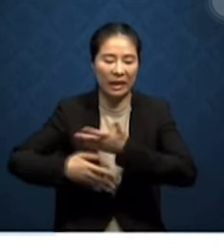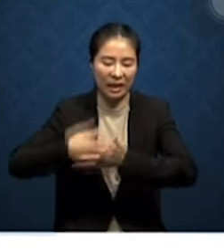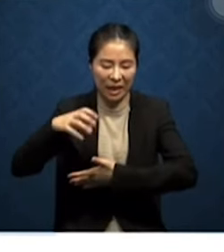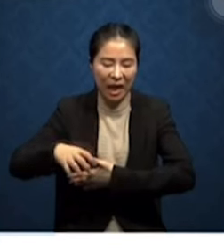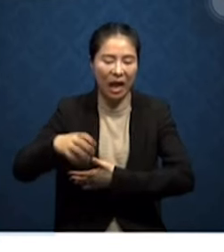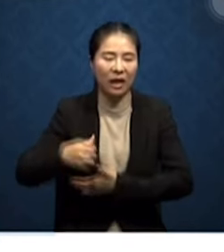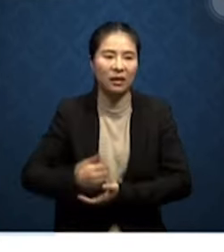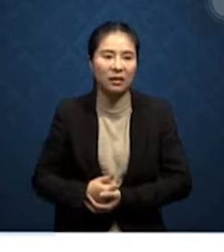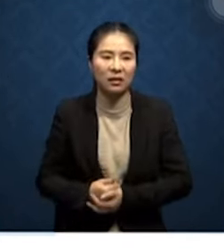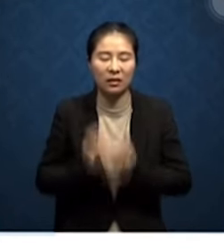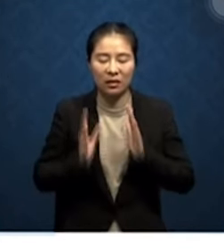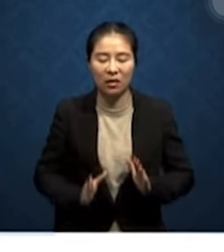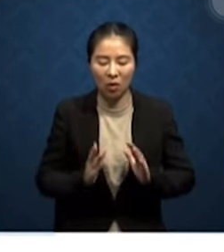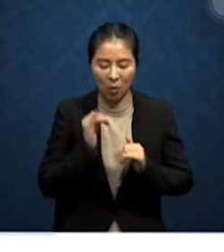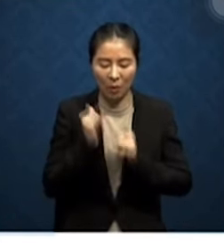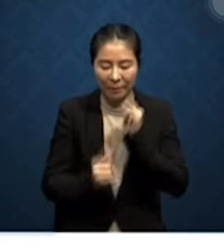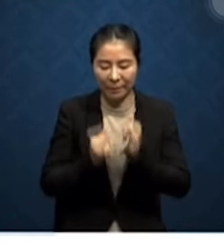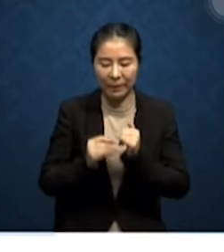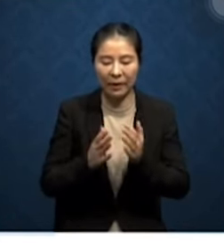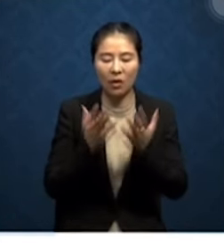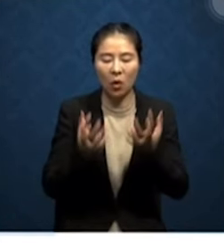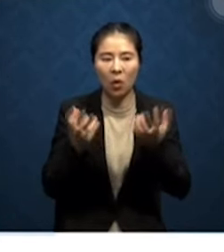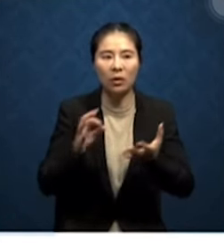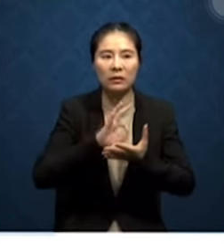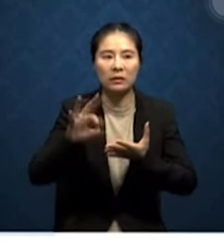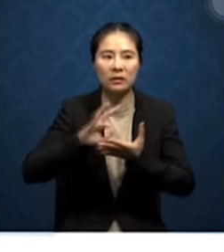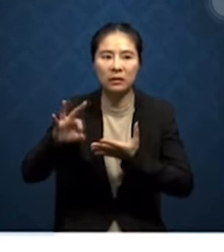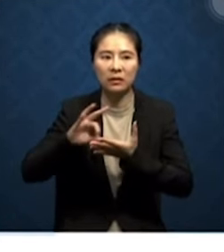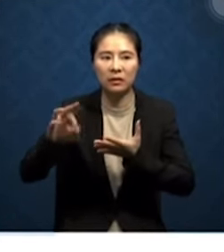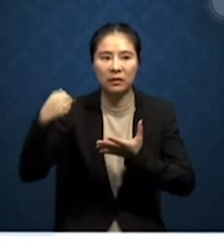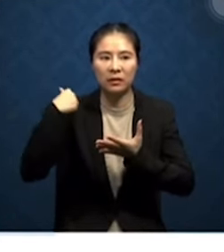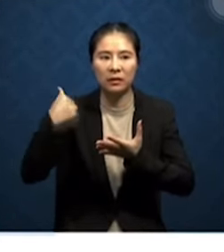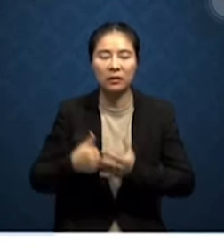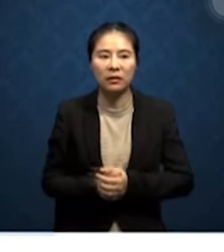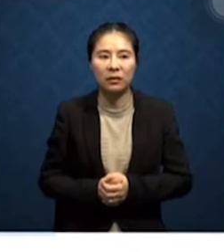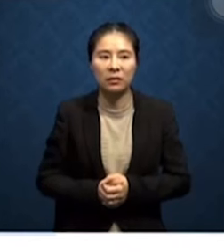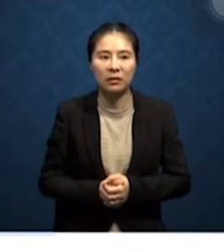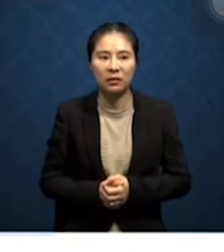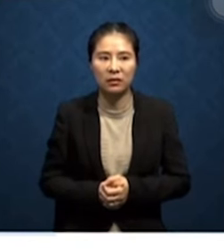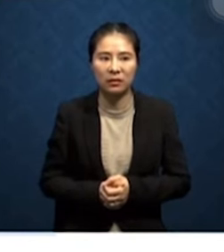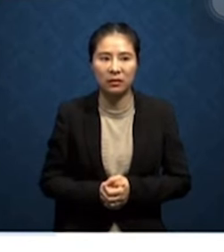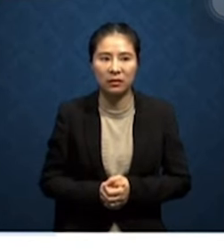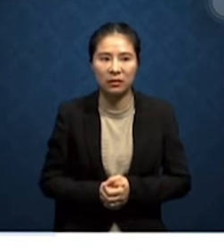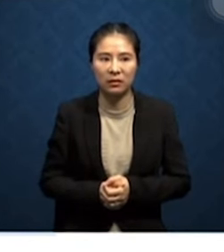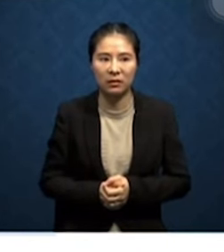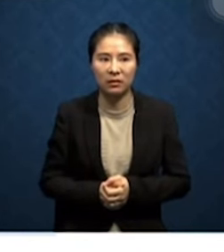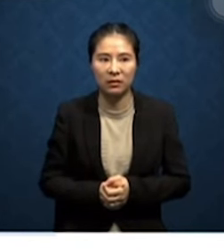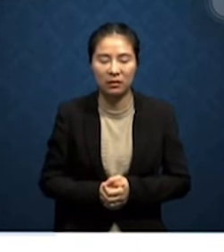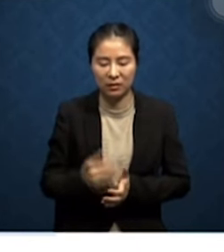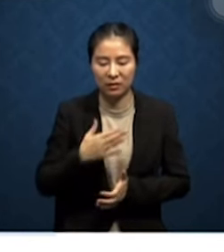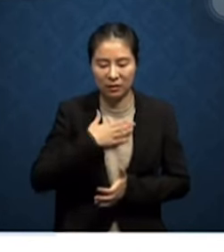เป็นที่ที่ผู้คนมาซื้อของในตลาดสดซึ่งดิฉันจะขอเป็นโมเดลของตลาดตะพานหินที่ดิฉันอ